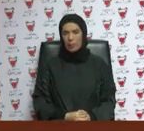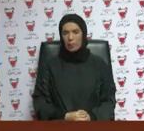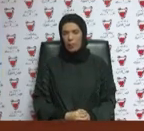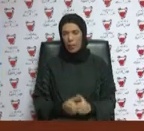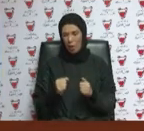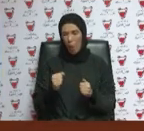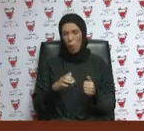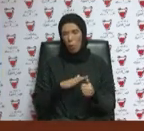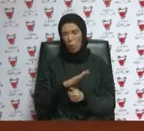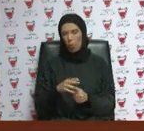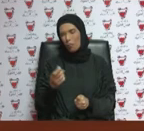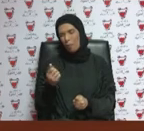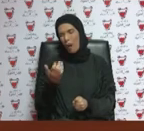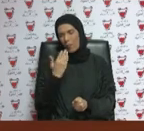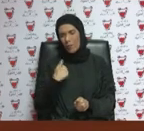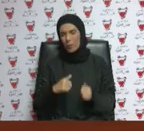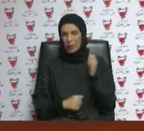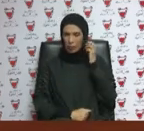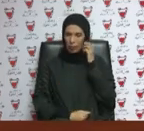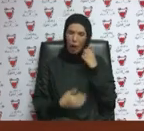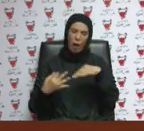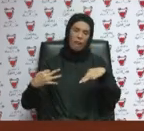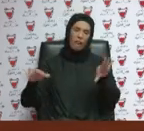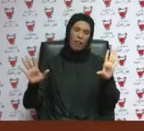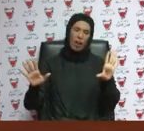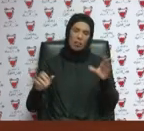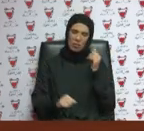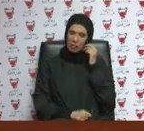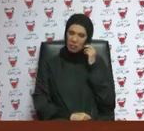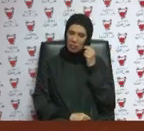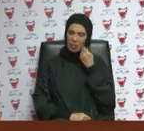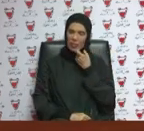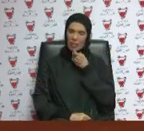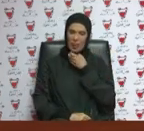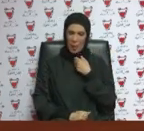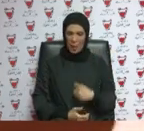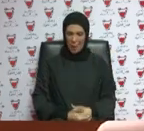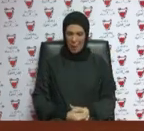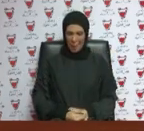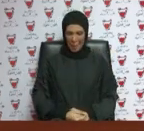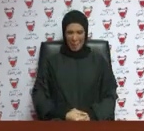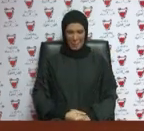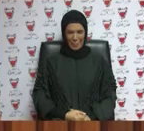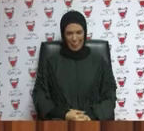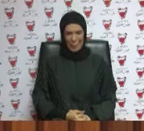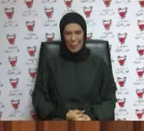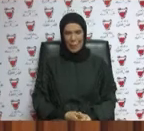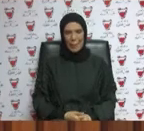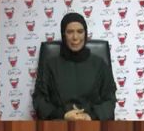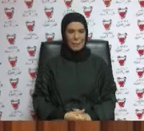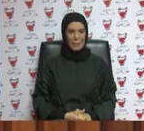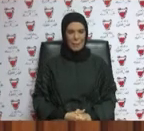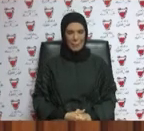سيعانون من نقص السيولة وسيؤدي إلى إفلاس معظم تلك الشركات. فهي رجاء مني، شكرا.